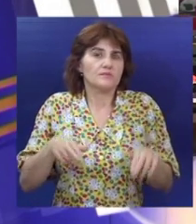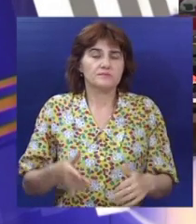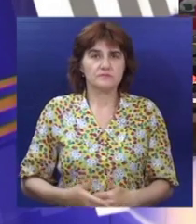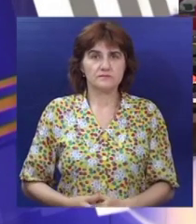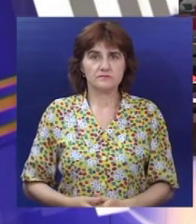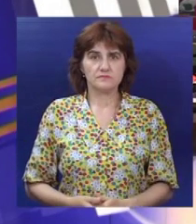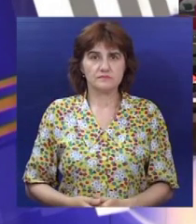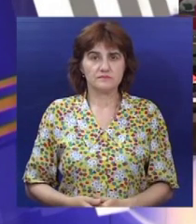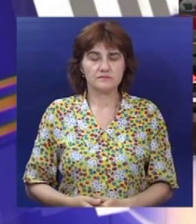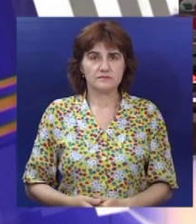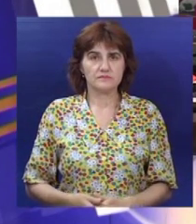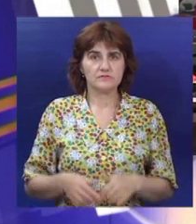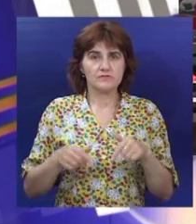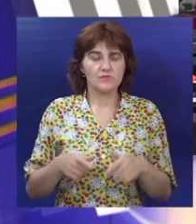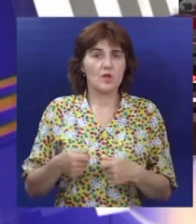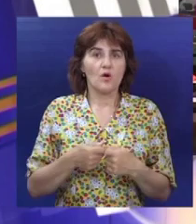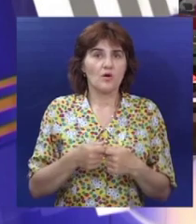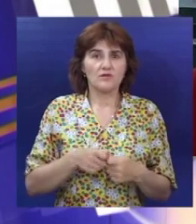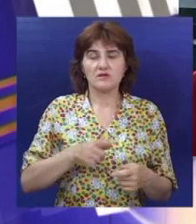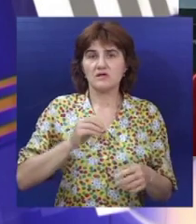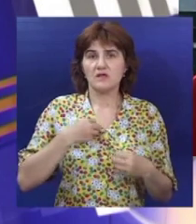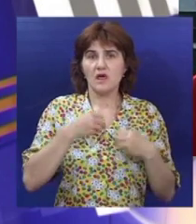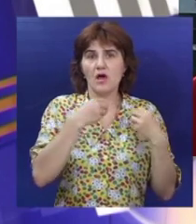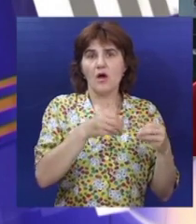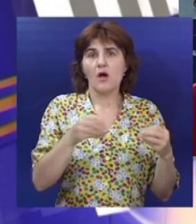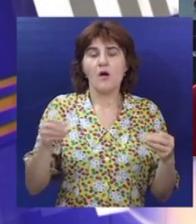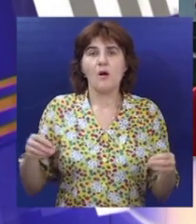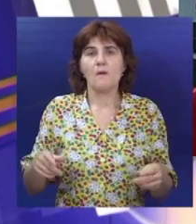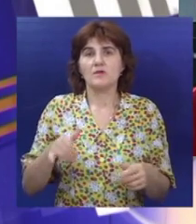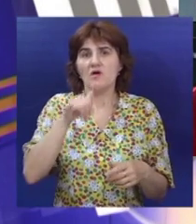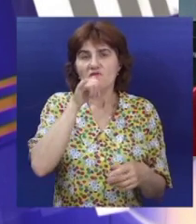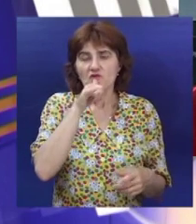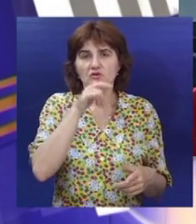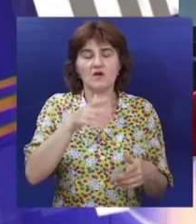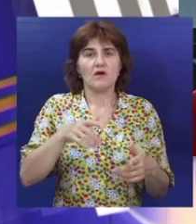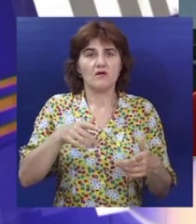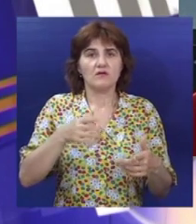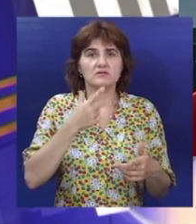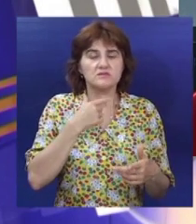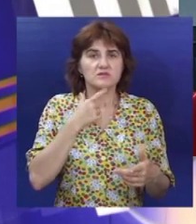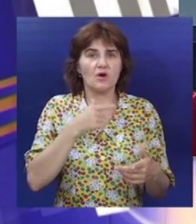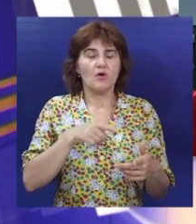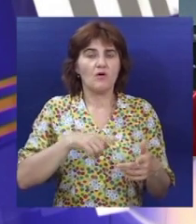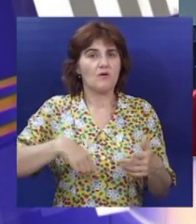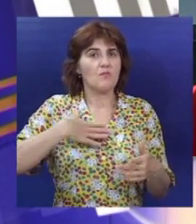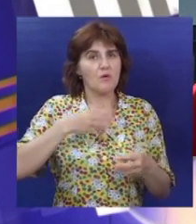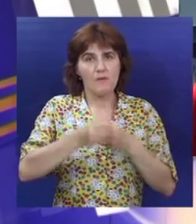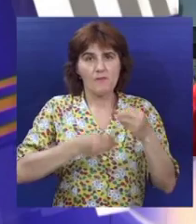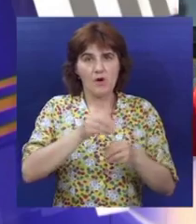koji mu najviše odgovara. Organizovano, znači celoj familiji sam obezbedio CD-vite vode, imamo onaj dispanzer za